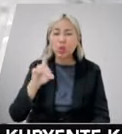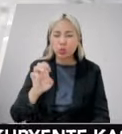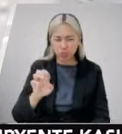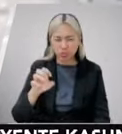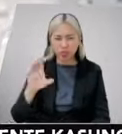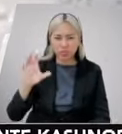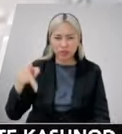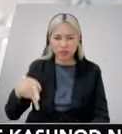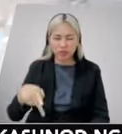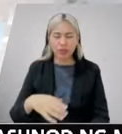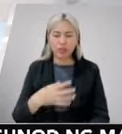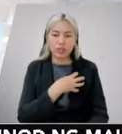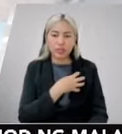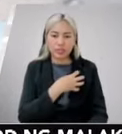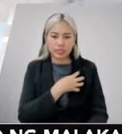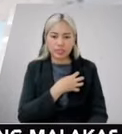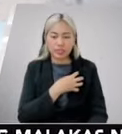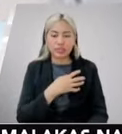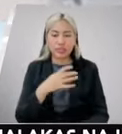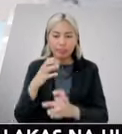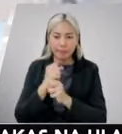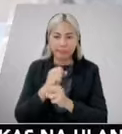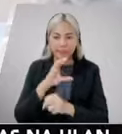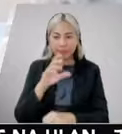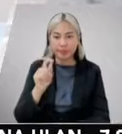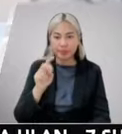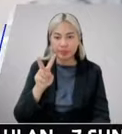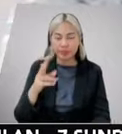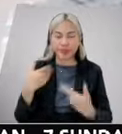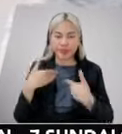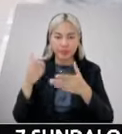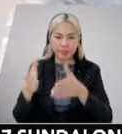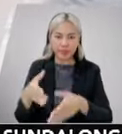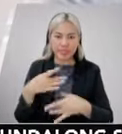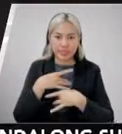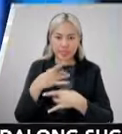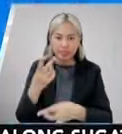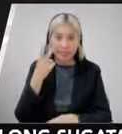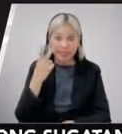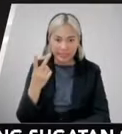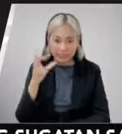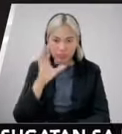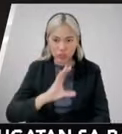Police ang kopya ng CCTV at may person of interest na rin sila.